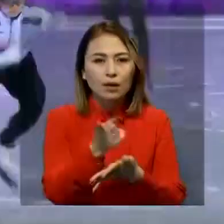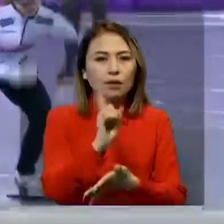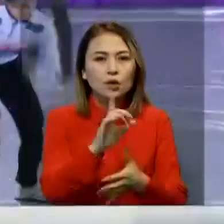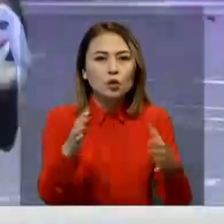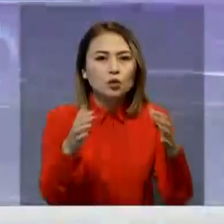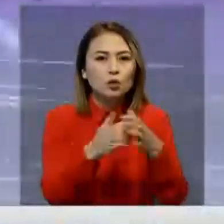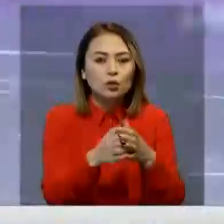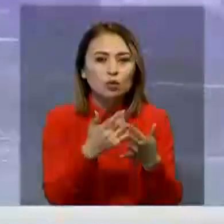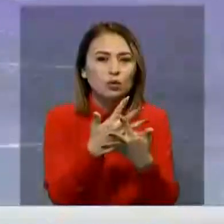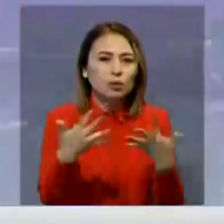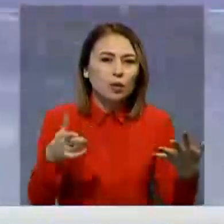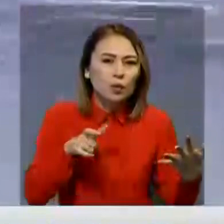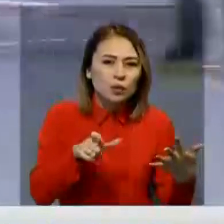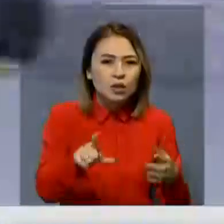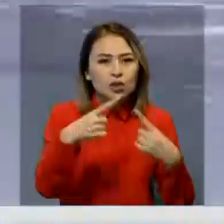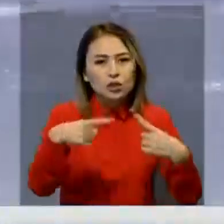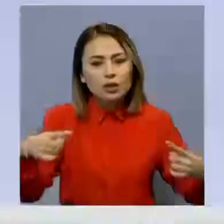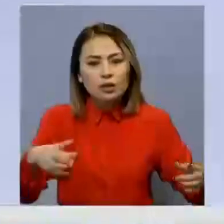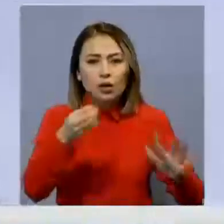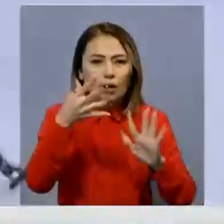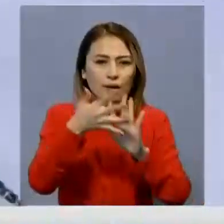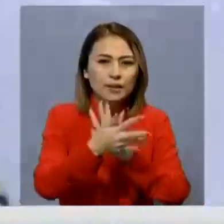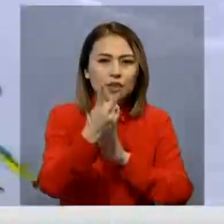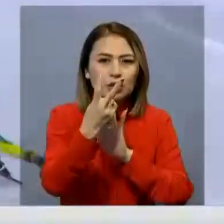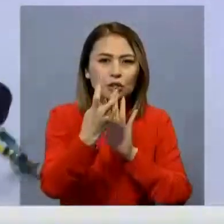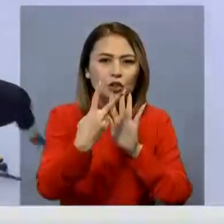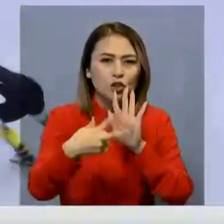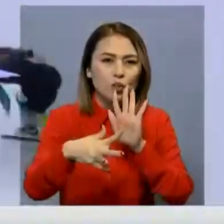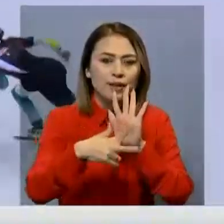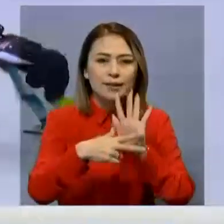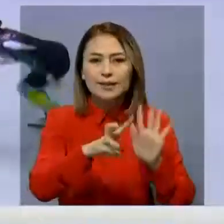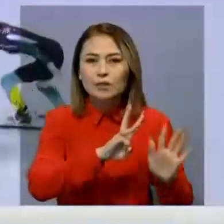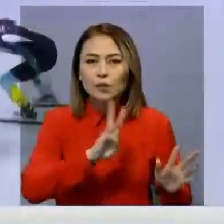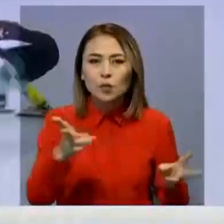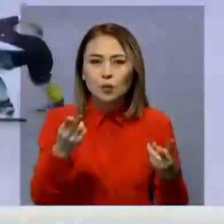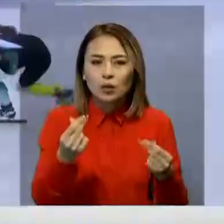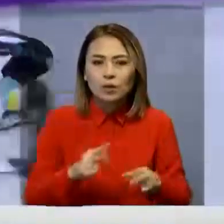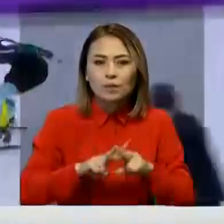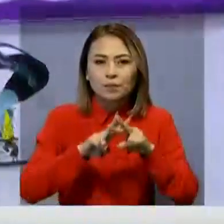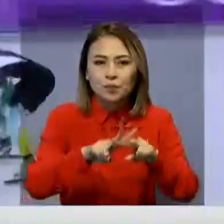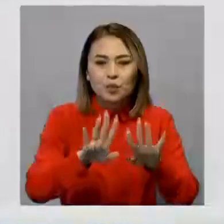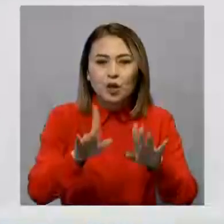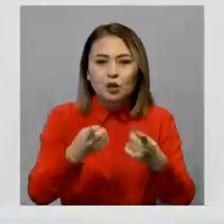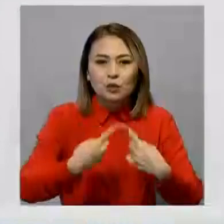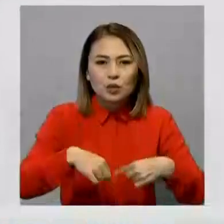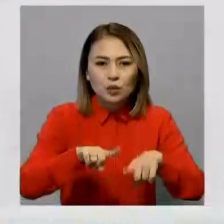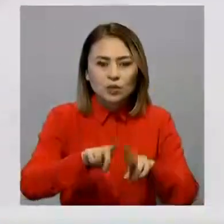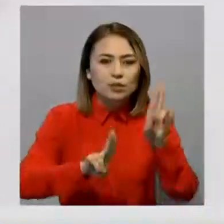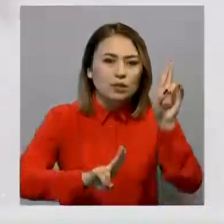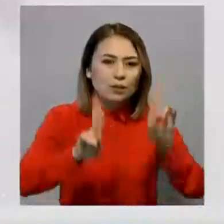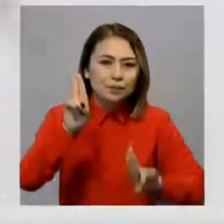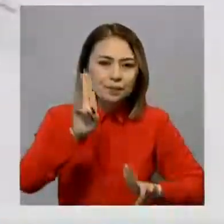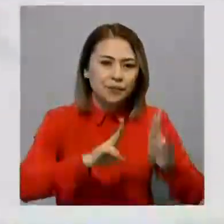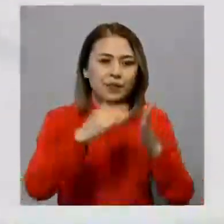қазақстандық делегацияның жол пұлы мен өзге де шығындарына қазынадан 228 миллион теңге бөлінген. Бірақ